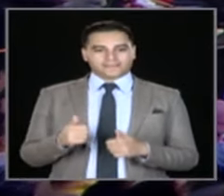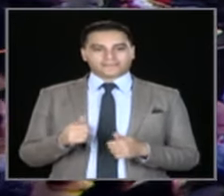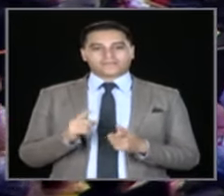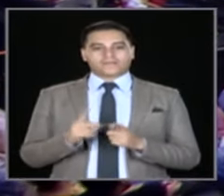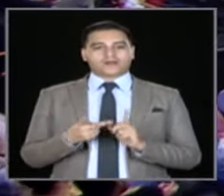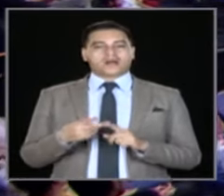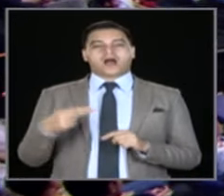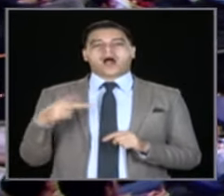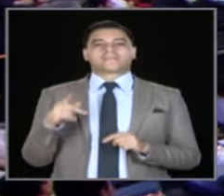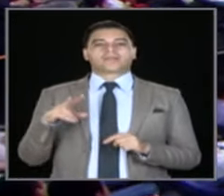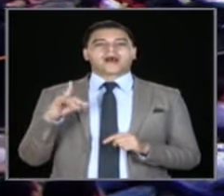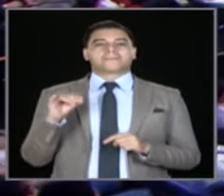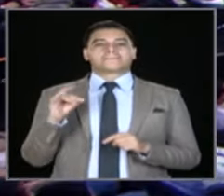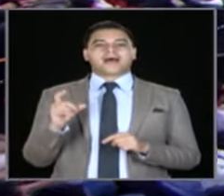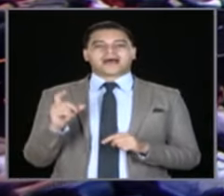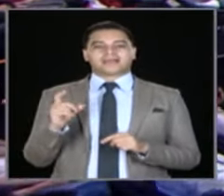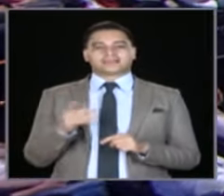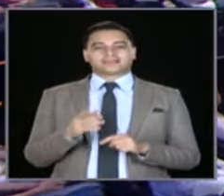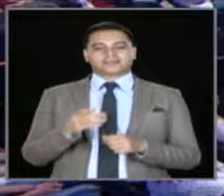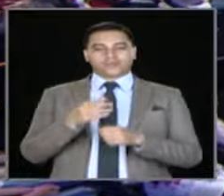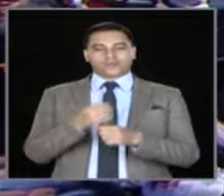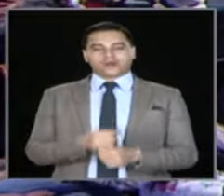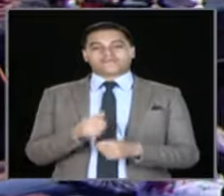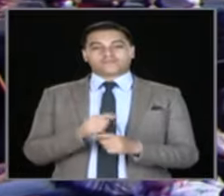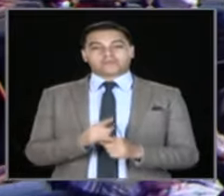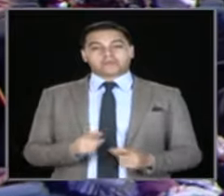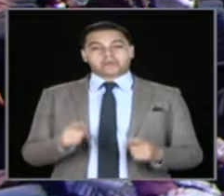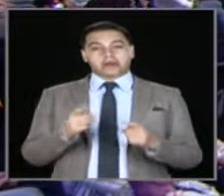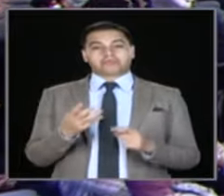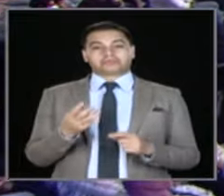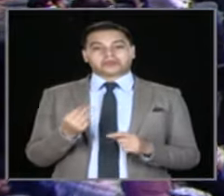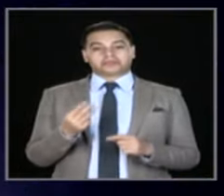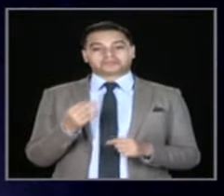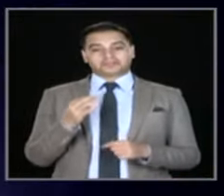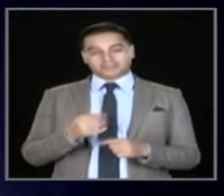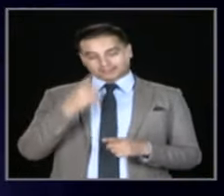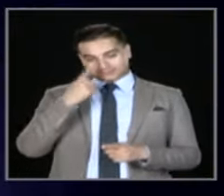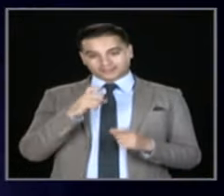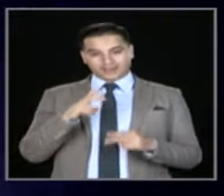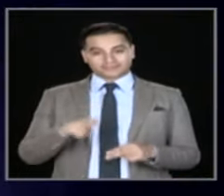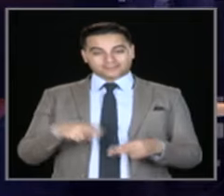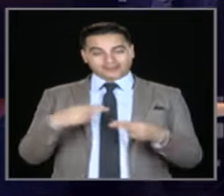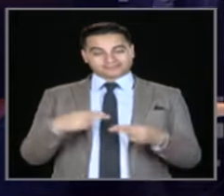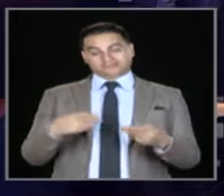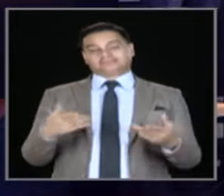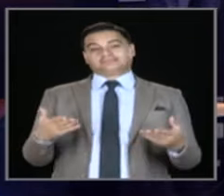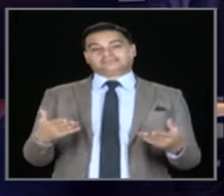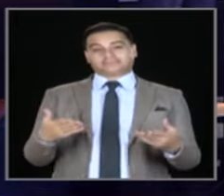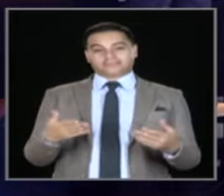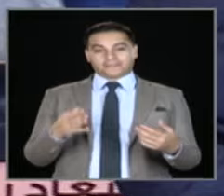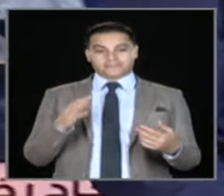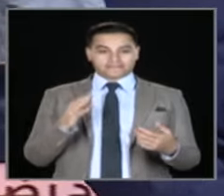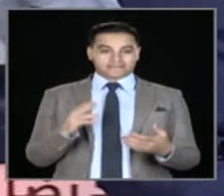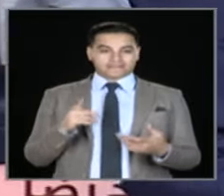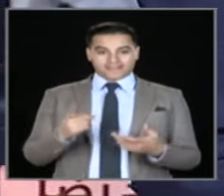الرحمن البدري في المباراه رقم 30 نازل في تحت الضغط بس انا شفتك في